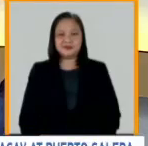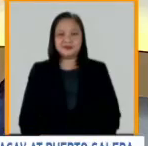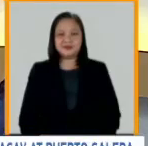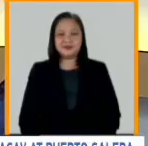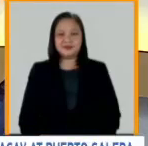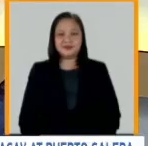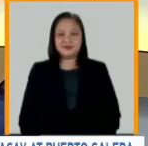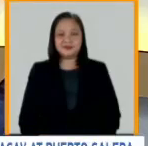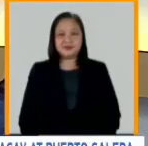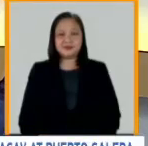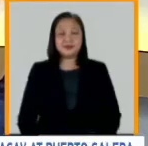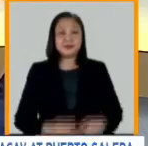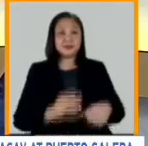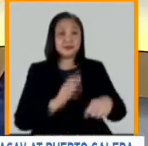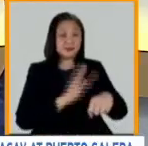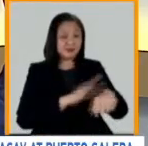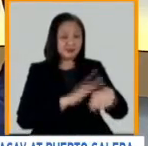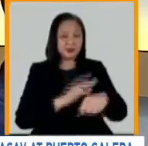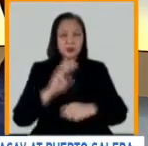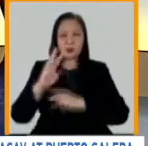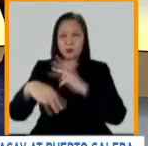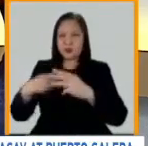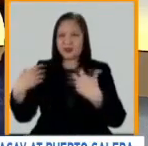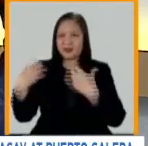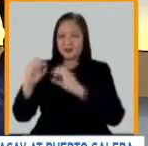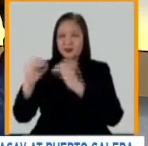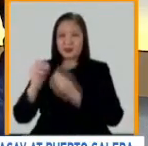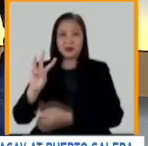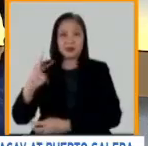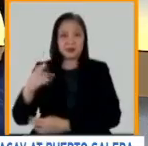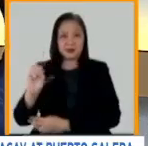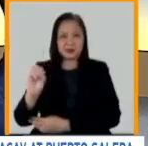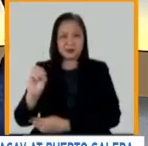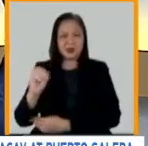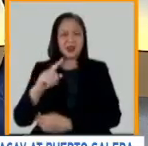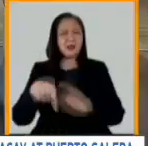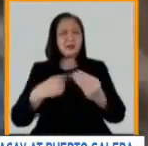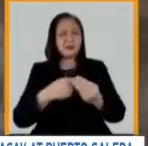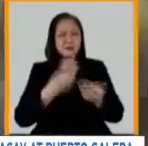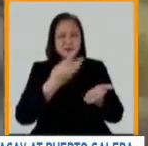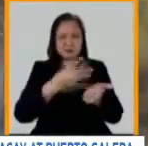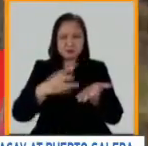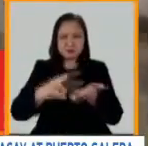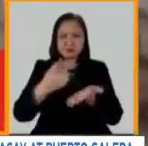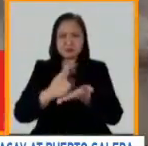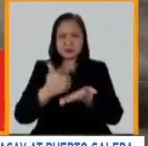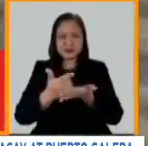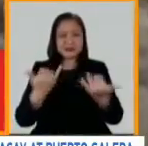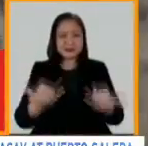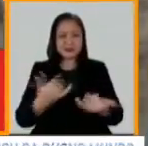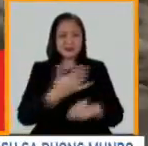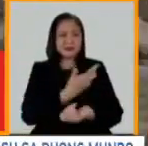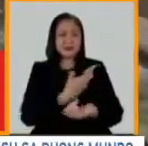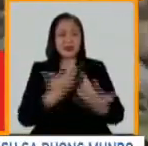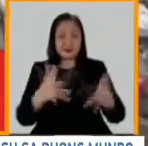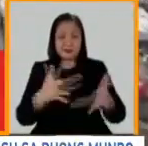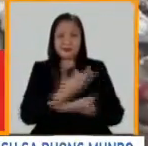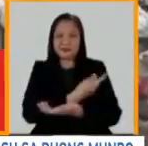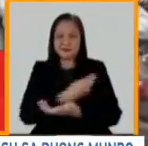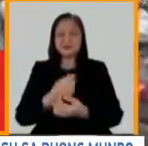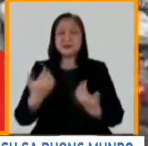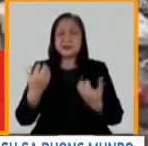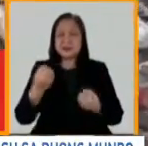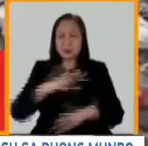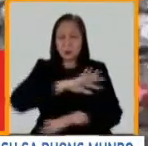Health Organization kaugnay sa maraming medical waste ngayong COVID-19 pandemic. Pinatayang nasa libu-libong tonelada na mga gamit